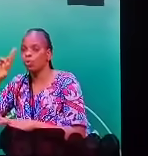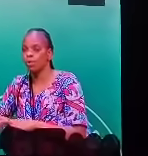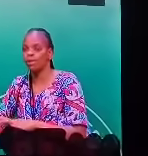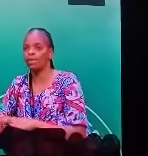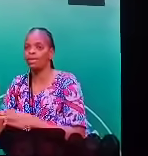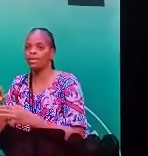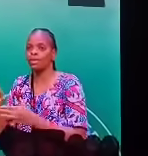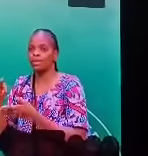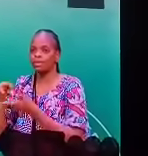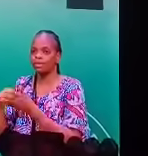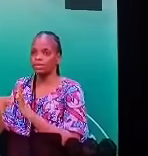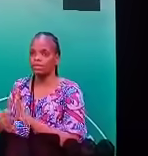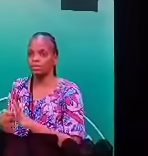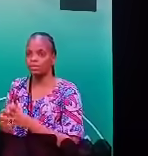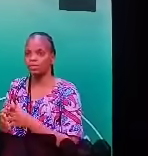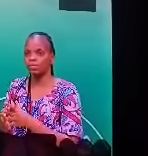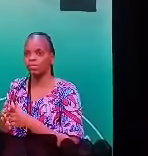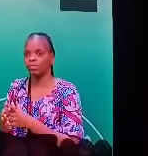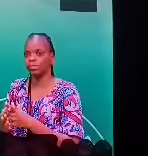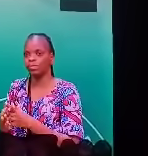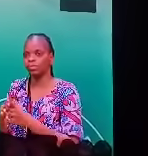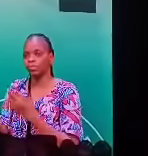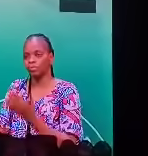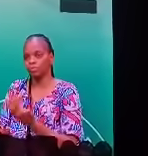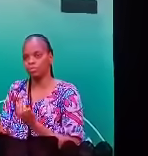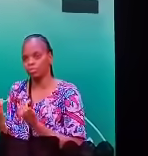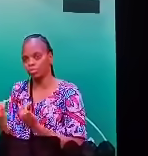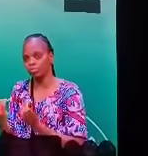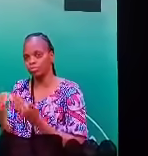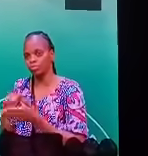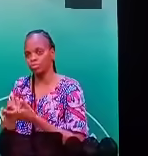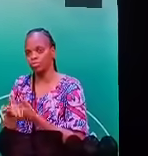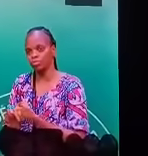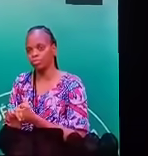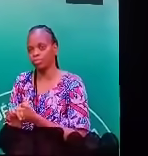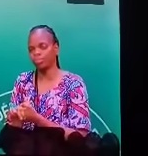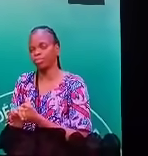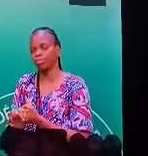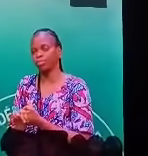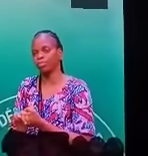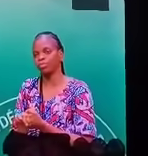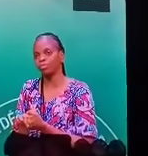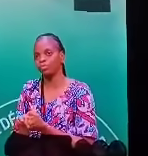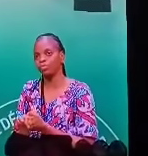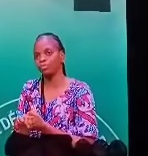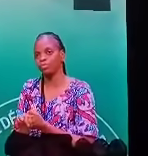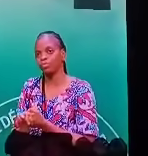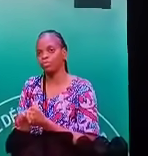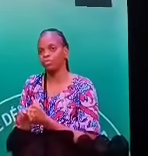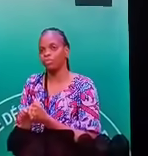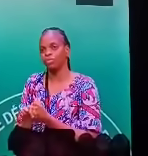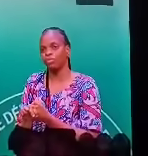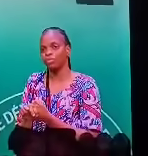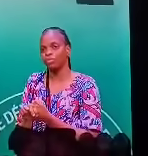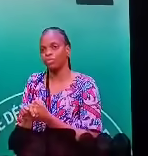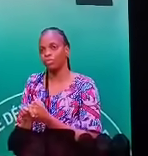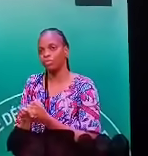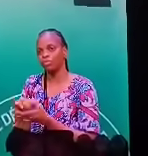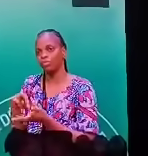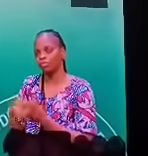qu'on dit volontairement ou de manière exprès souvent FDLR, parce qu'on ne veut